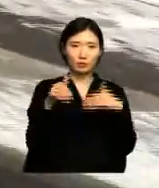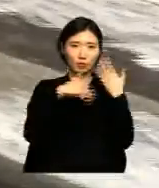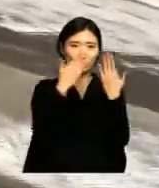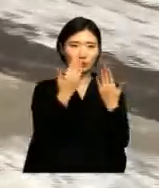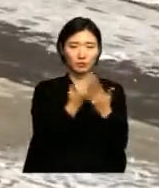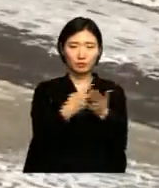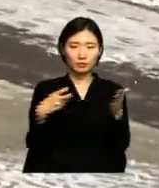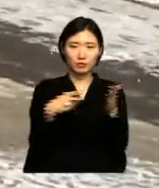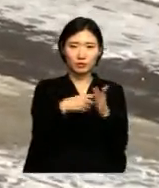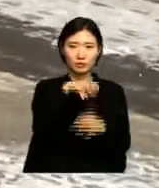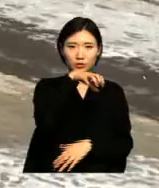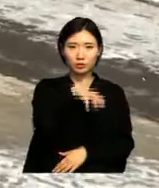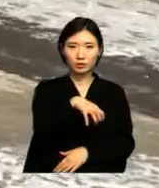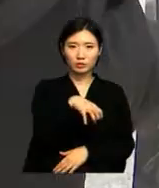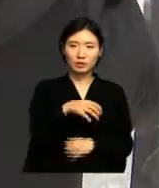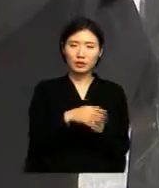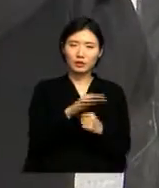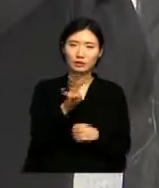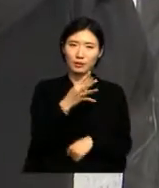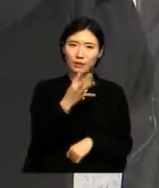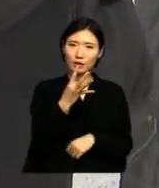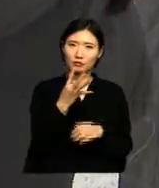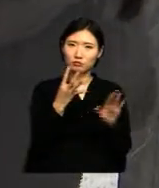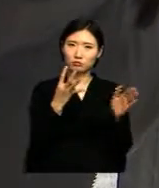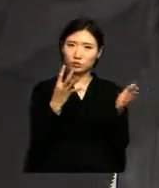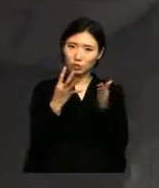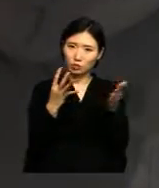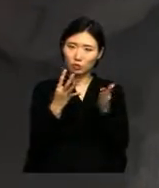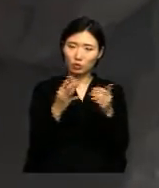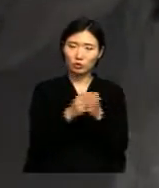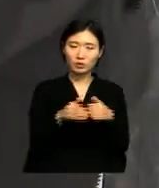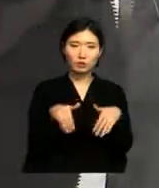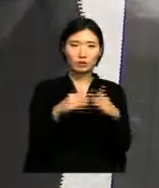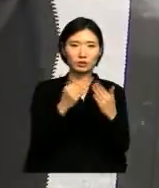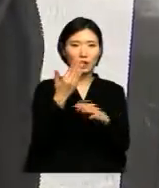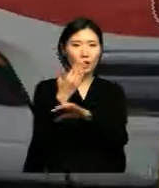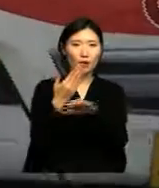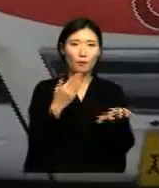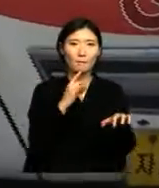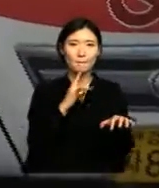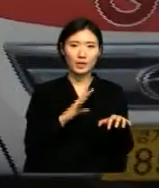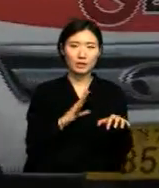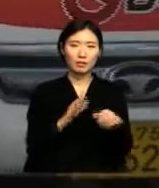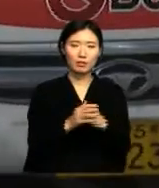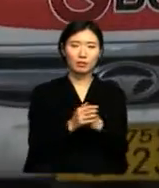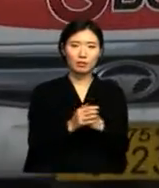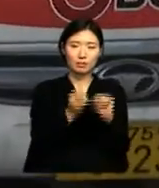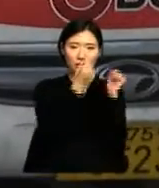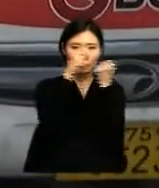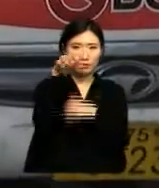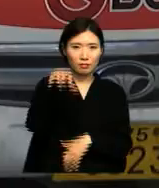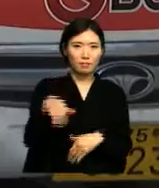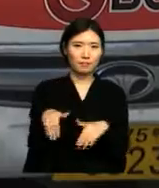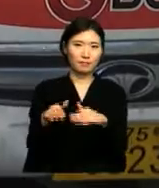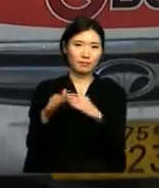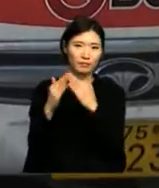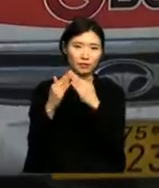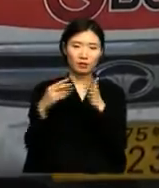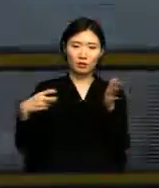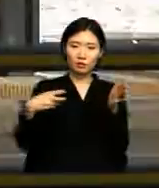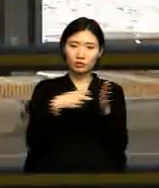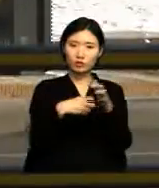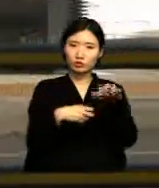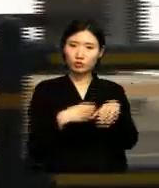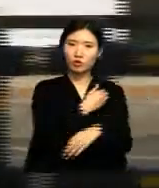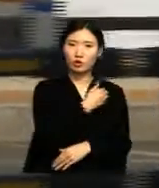정류장이 440여 개에 달하고 있는데요. 현재 설치된 곳은 단 9곳뿐입니다. 이 대피소를 설치할 정류장의